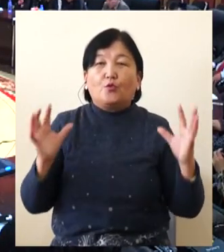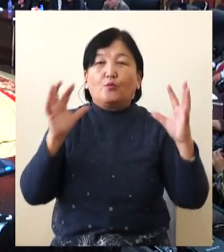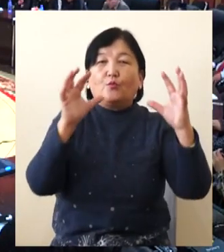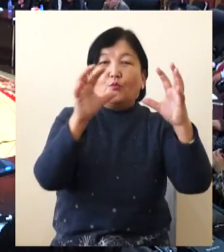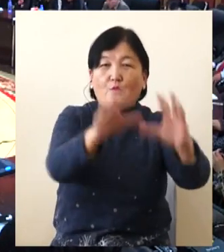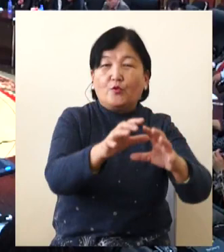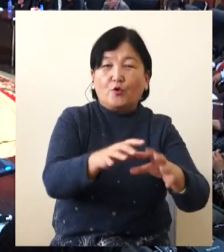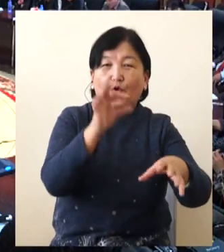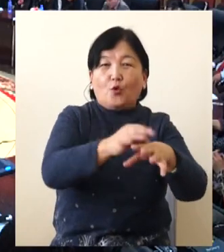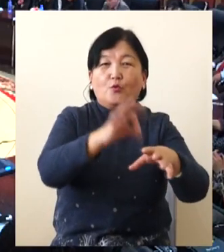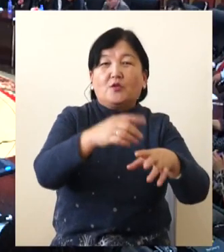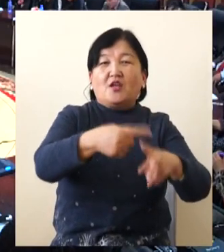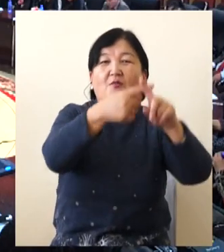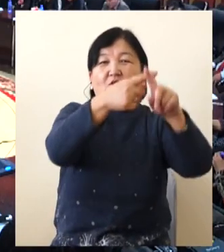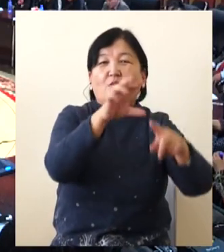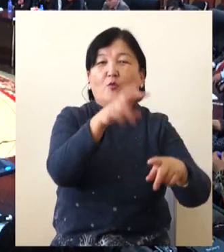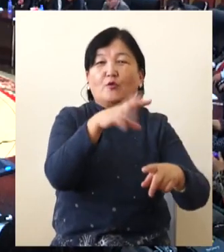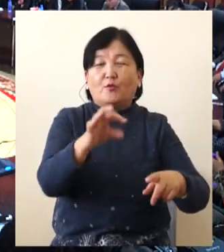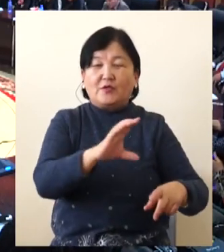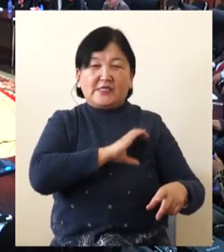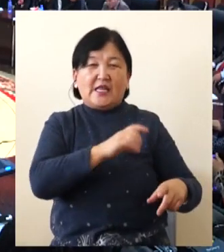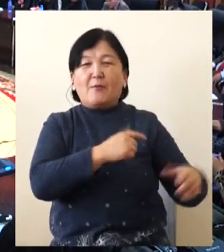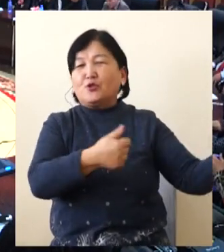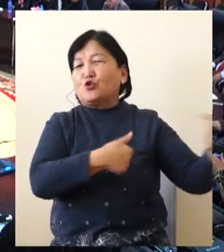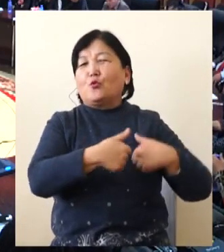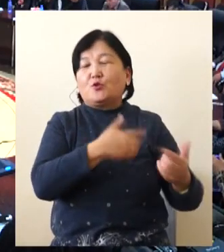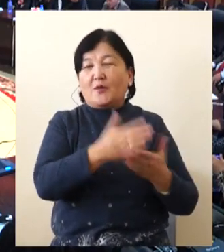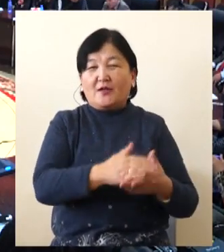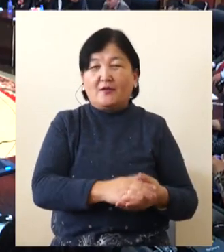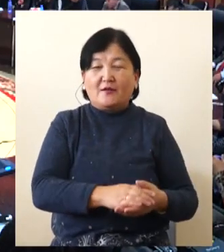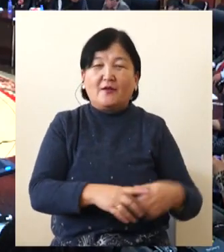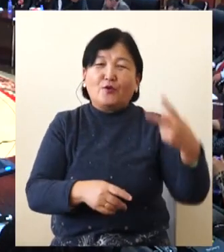нийлээд өвчлөн бас нэмэгдэж болоо гэж бас нэг санаа зовоодаа.